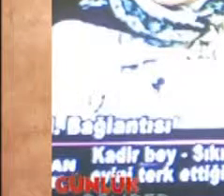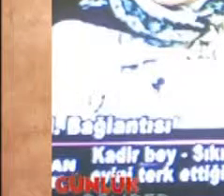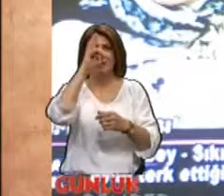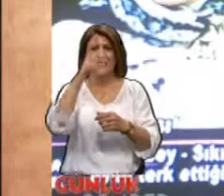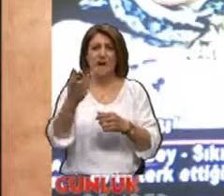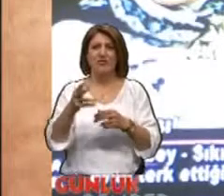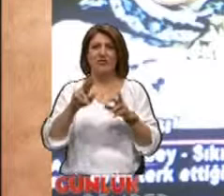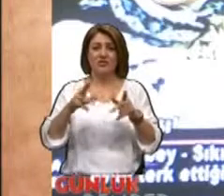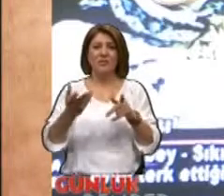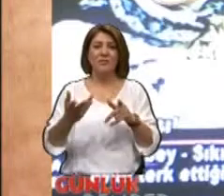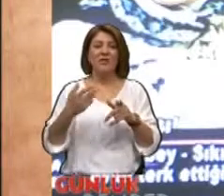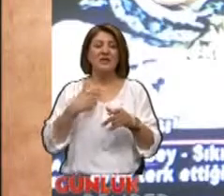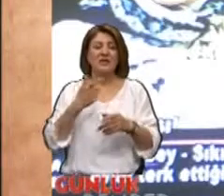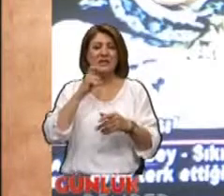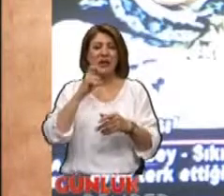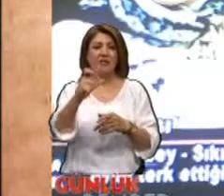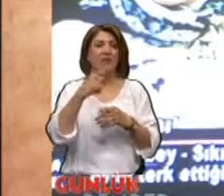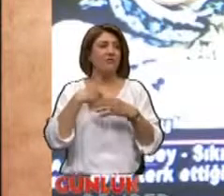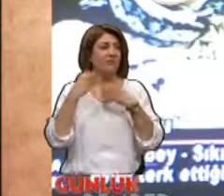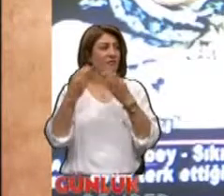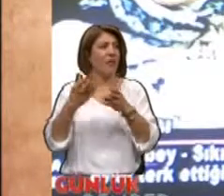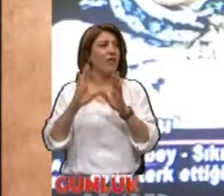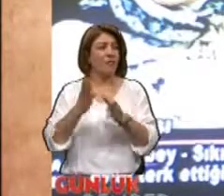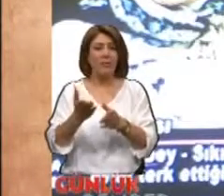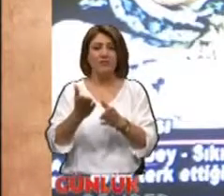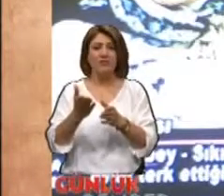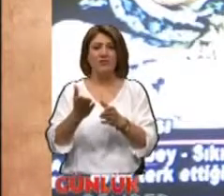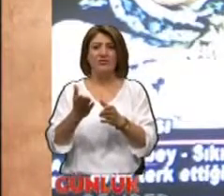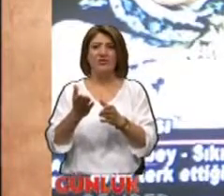olayında cevap veremeyince